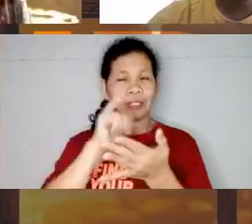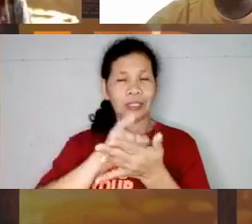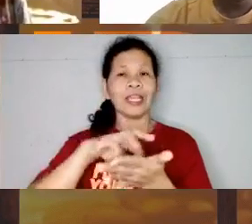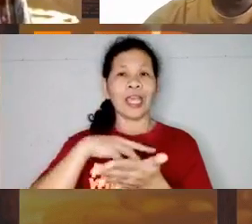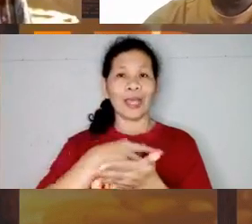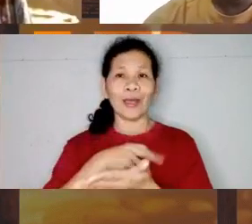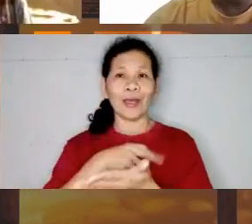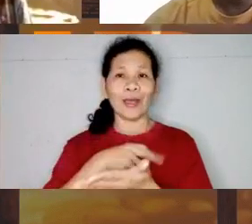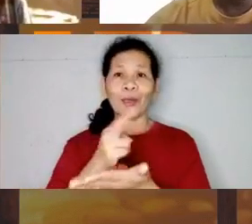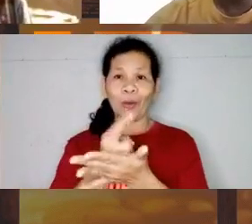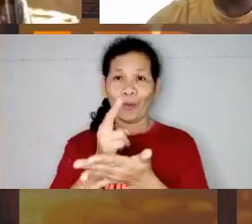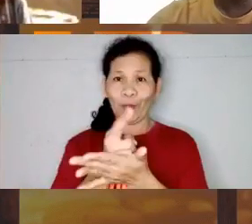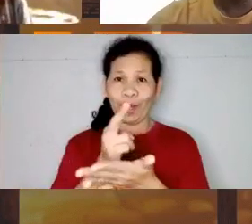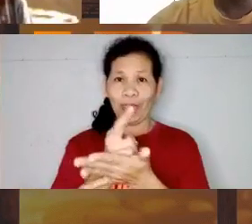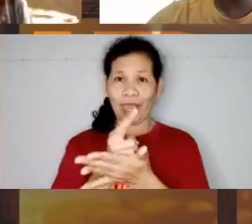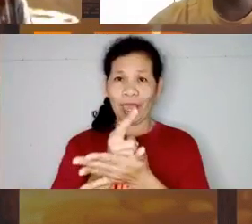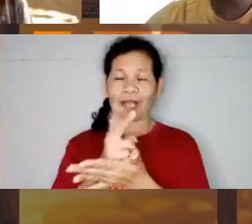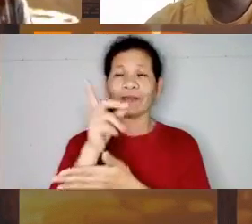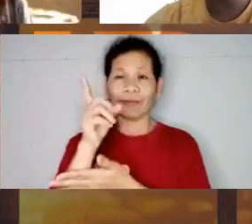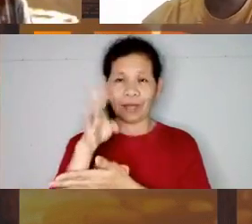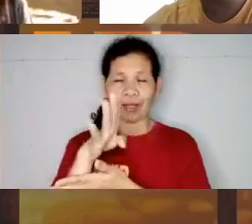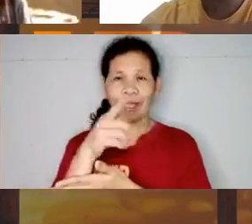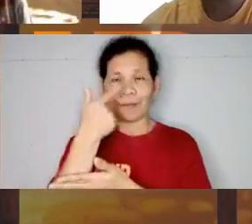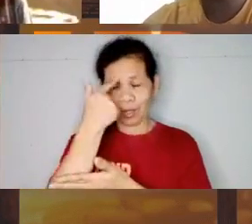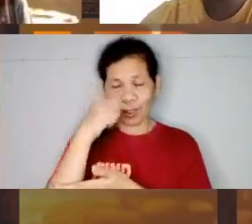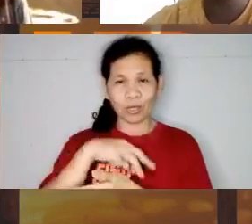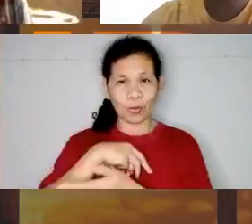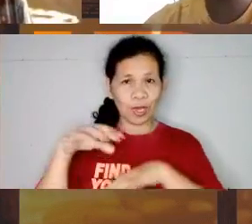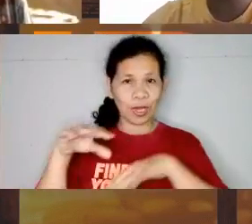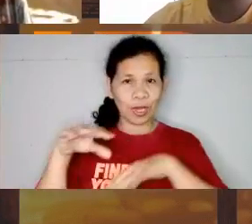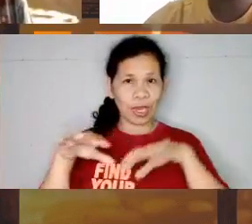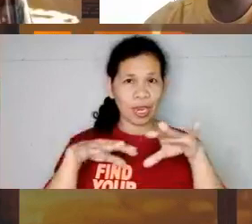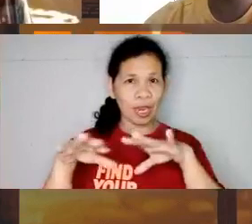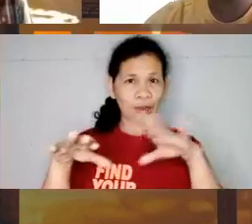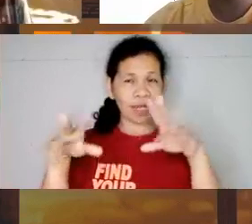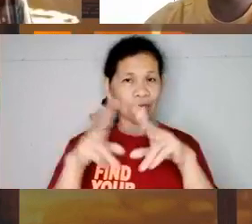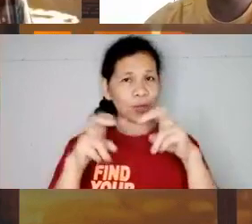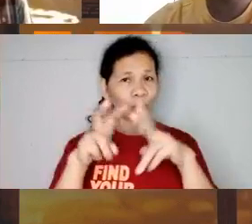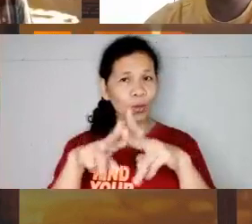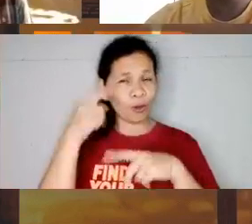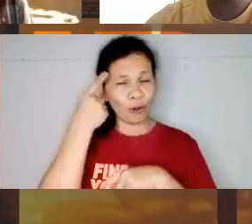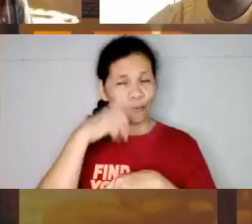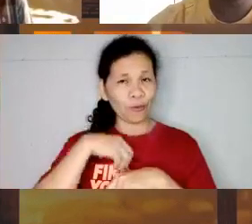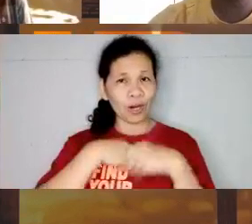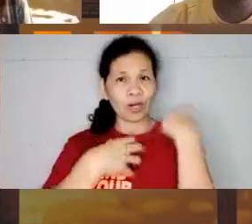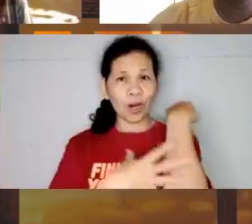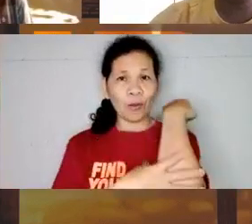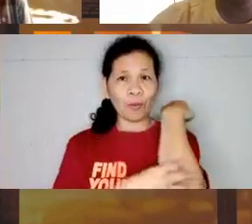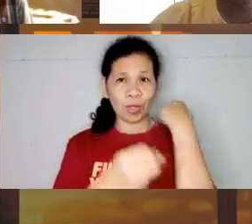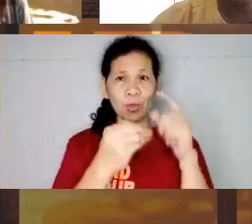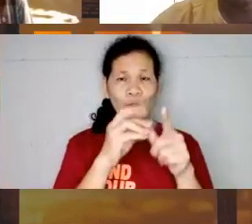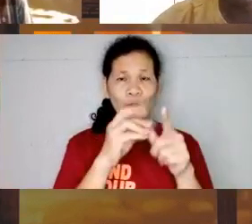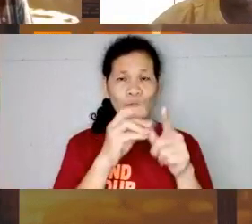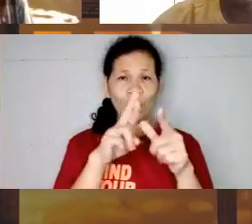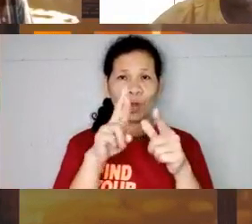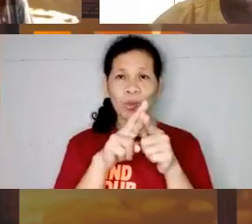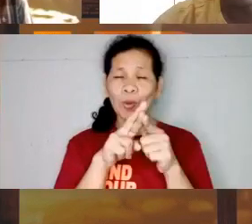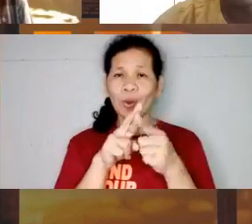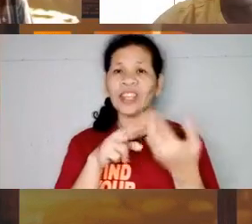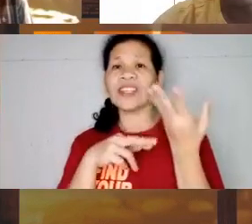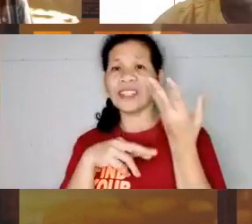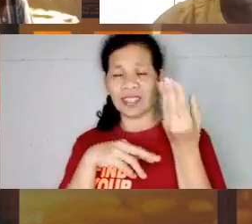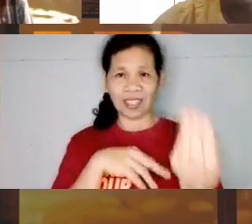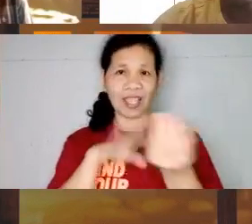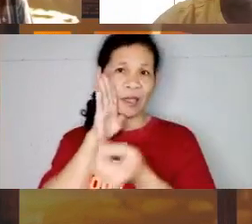sa pinakamaliit mong kapatid ay ginawa mo sa ating mahal na Diyos. No? Kaya pala ako'y nagtataka kay